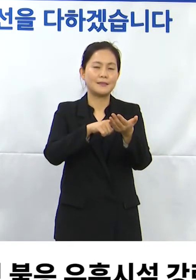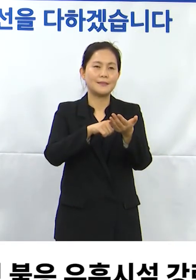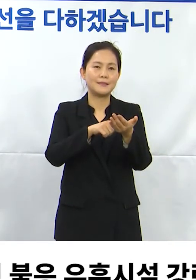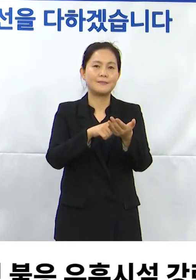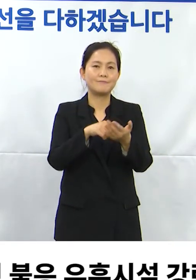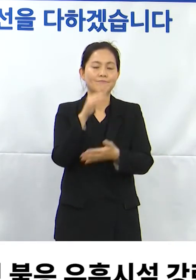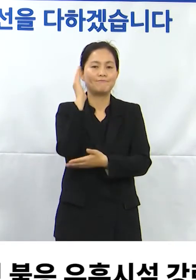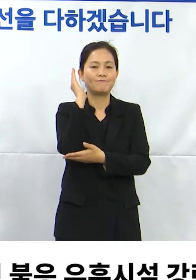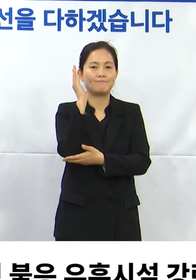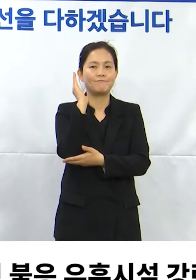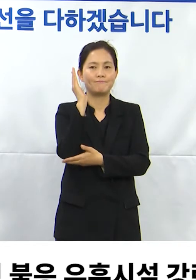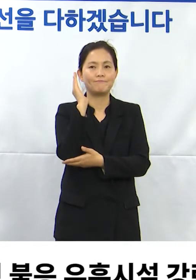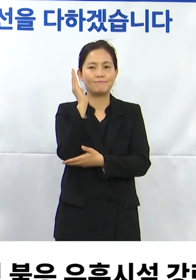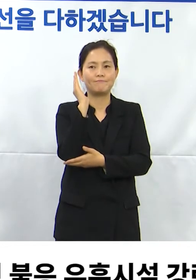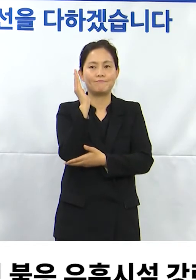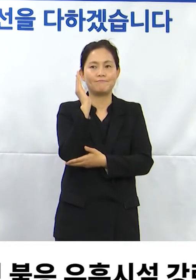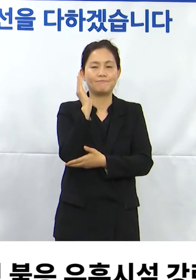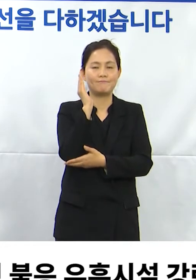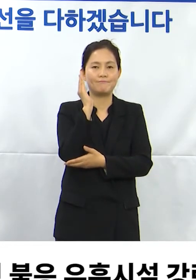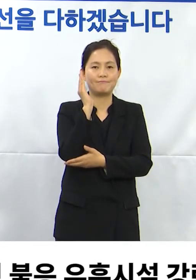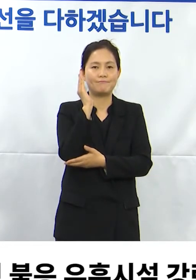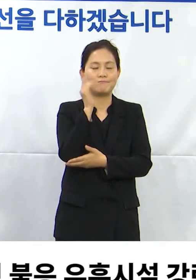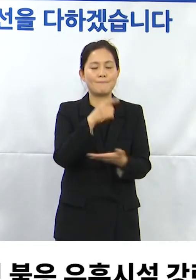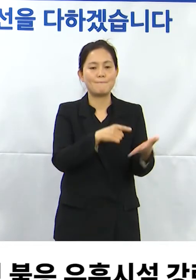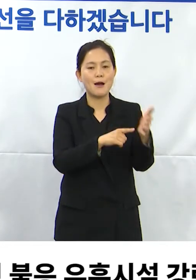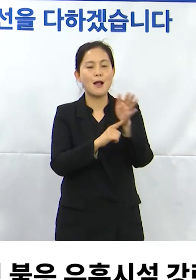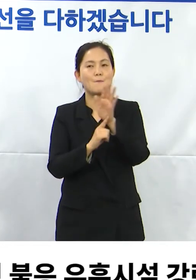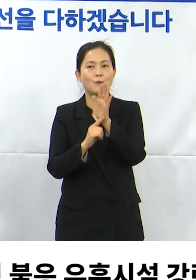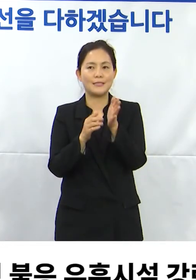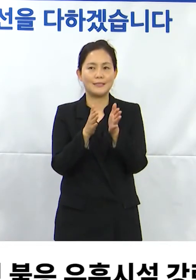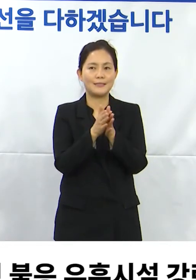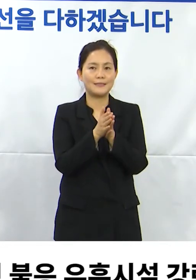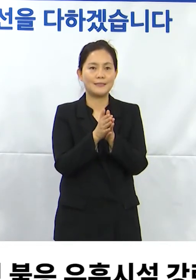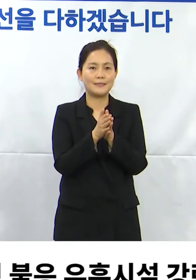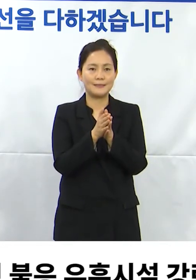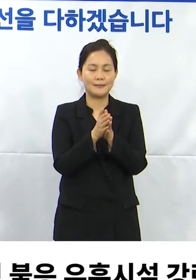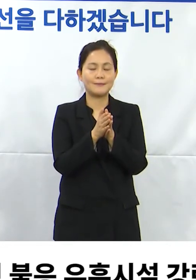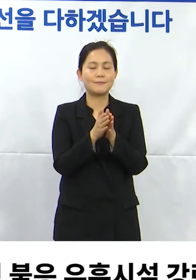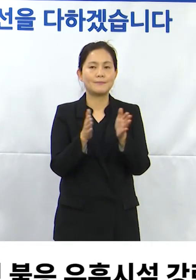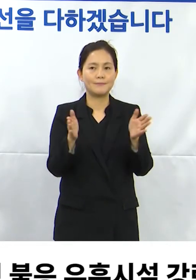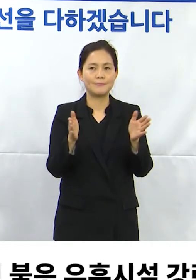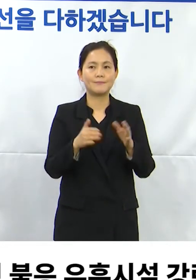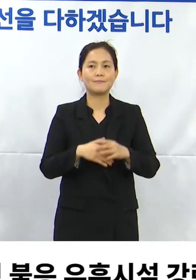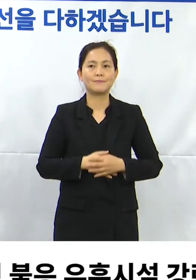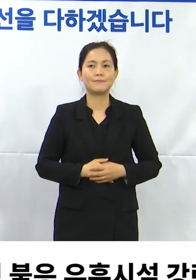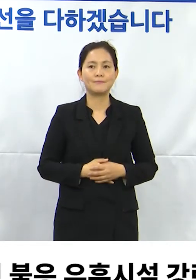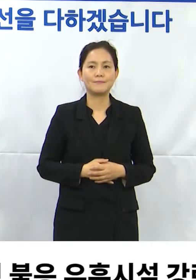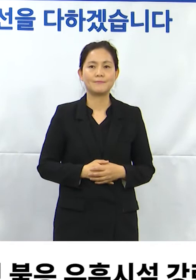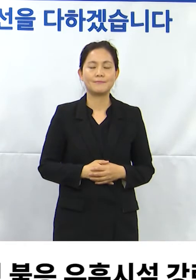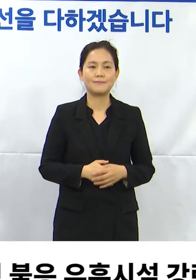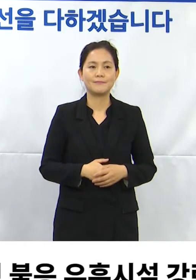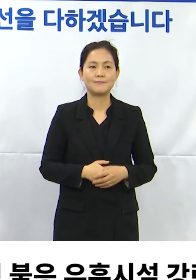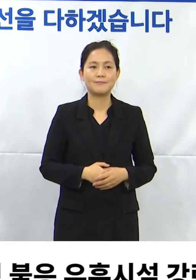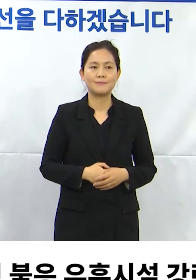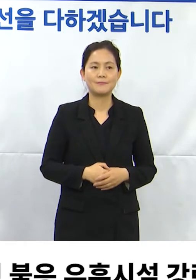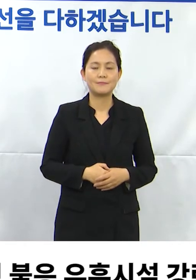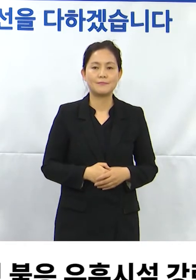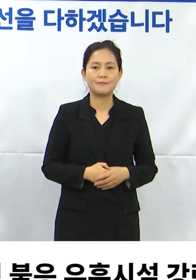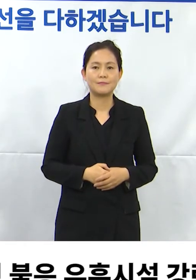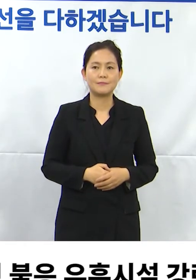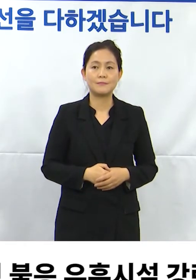확인하고 위반시 300만원 이하의 벌금을 부과하고 확진 자 발생시 손해배상을 청구할 방침입니다